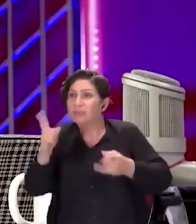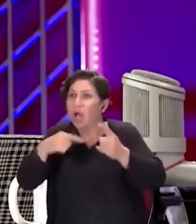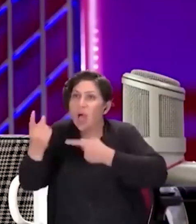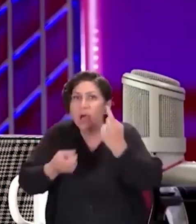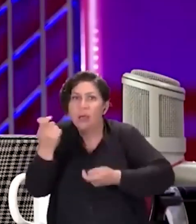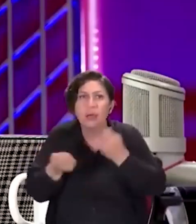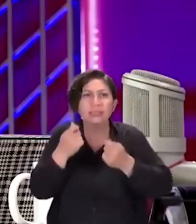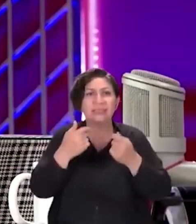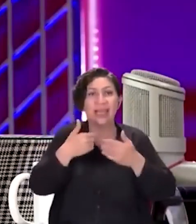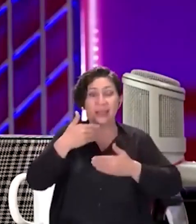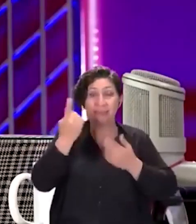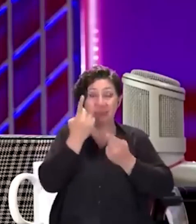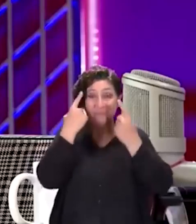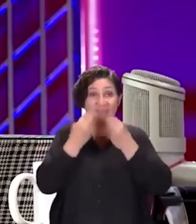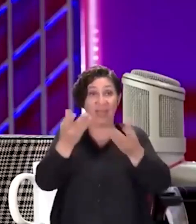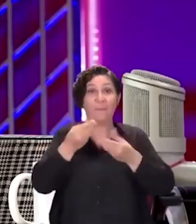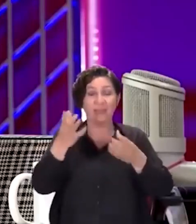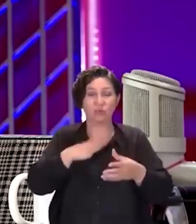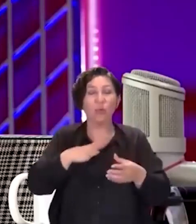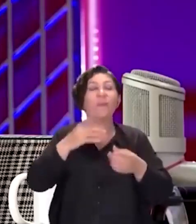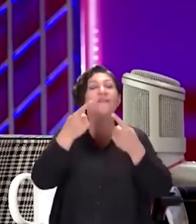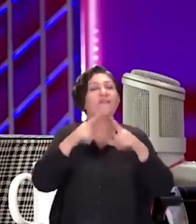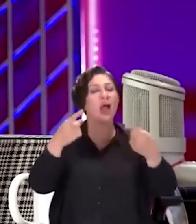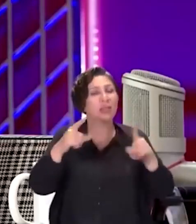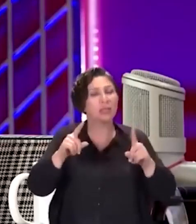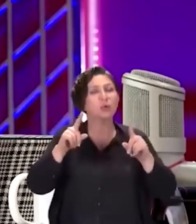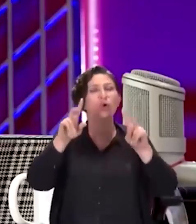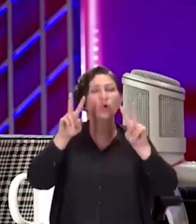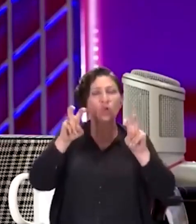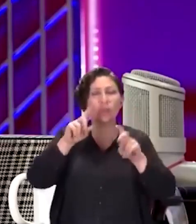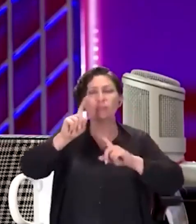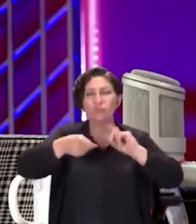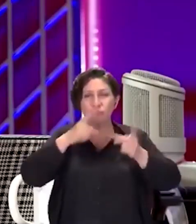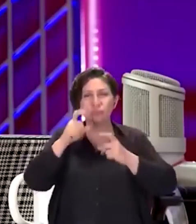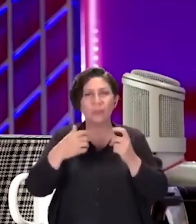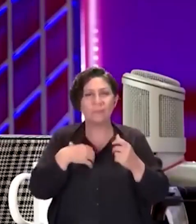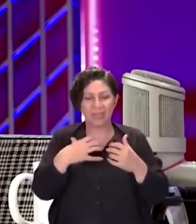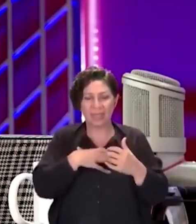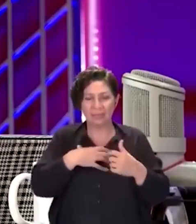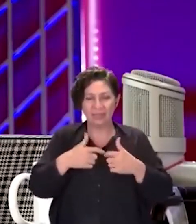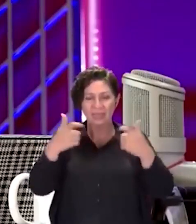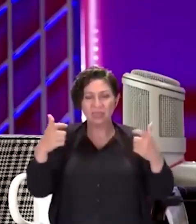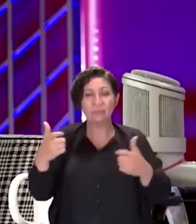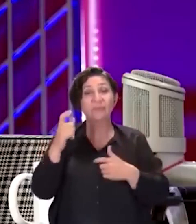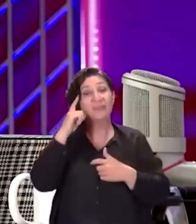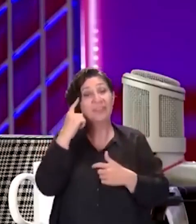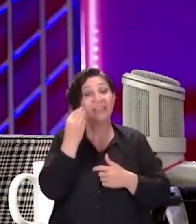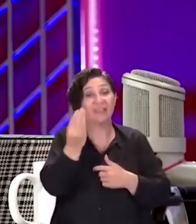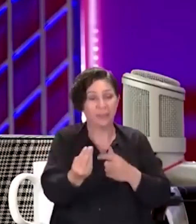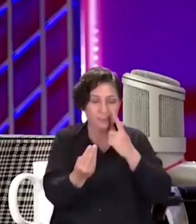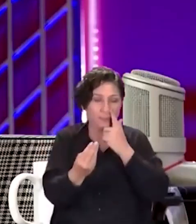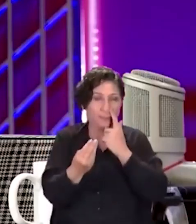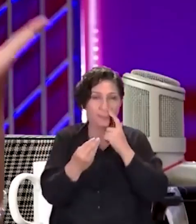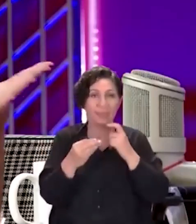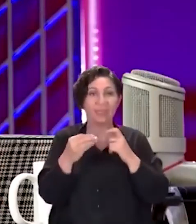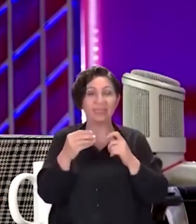insanlara aslında sesleniyoruz. O yüzden ben hep değişik metotları, değişik uygulamaları bulurum. Bu konuda kendimi geliştiririm ve öneririm.